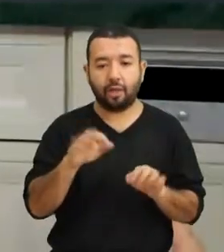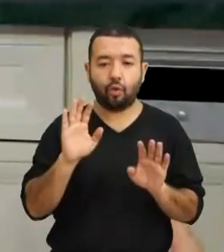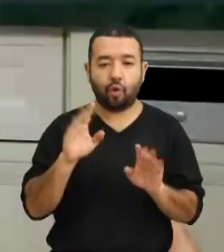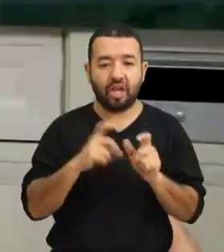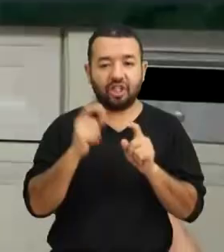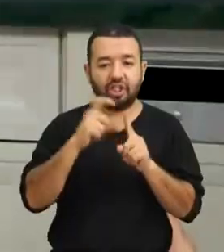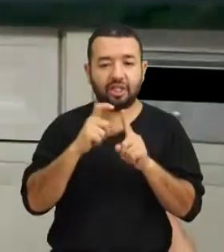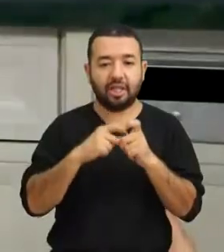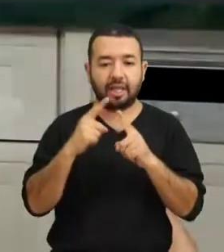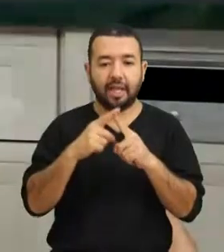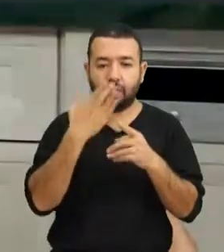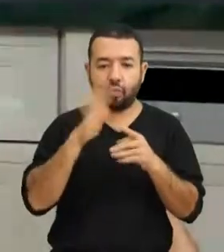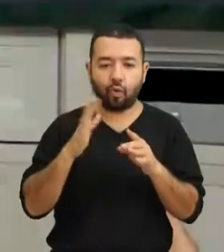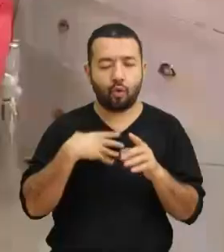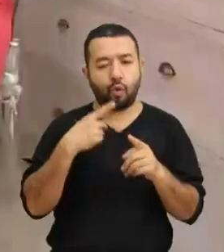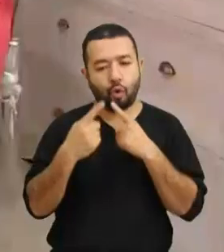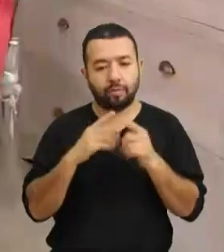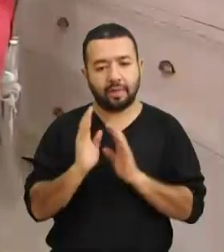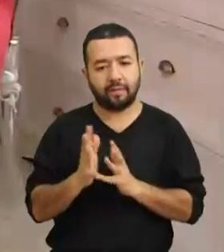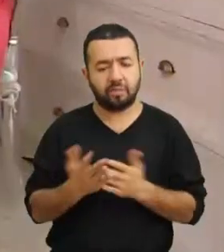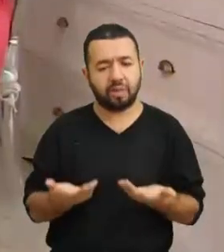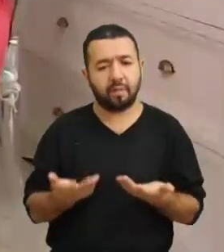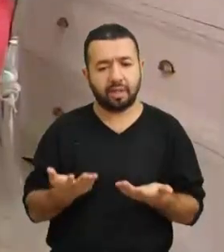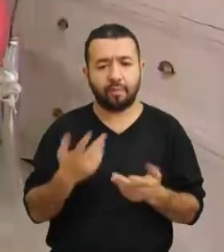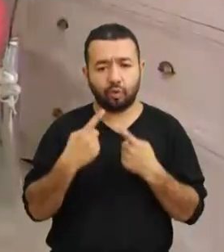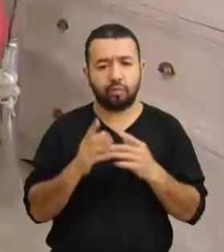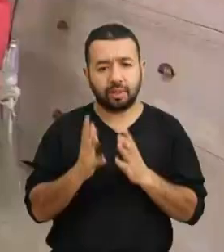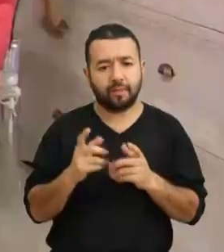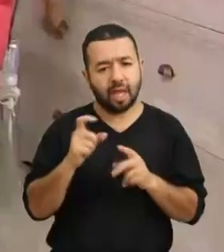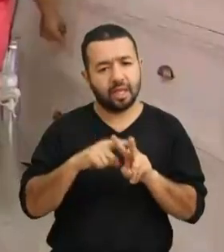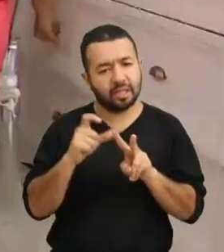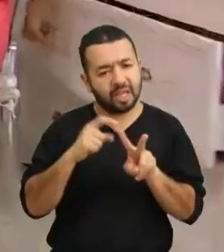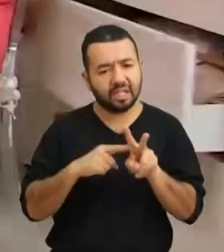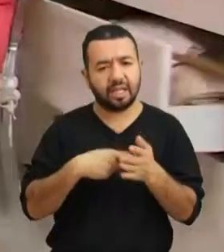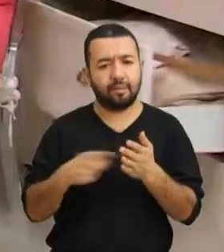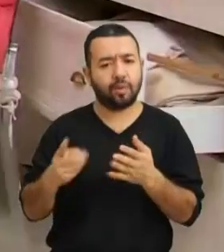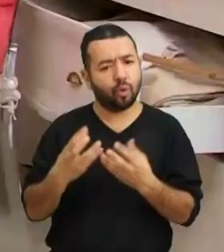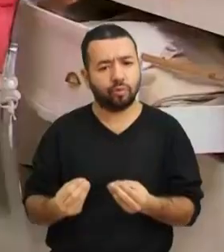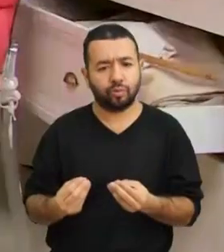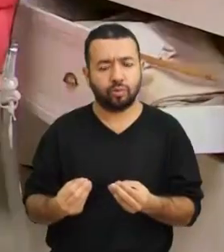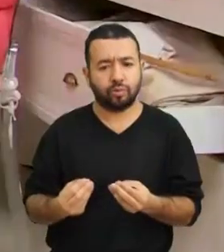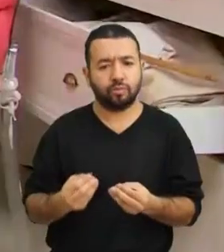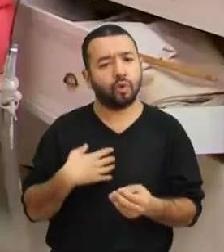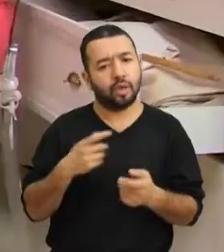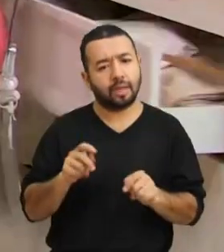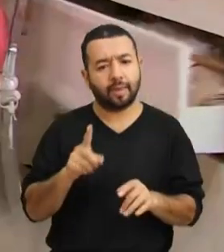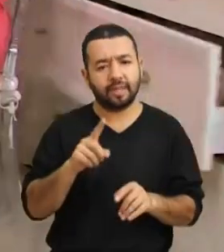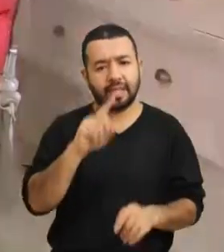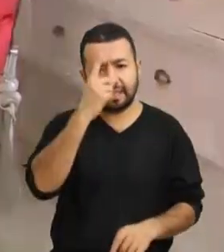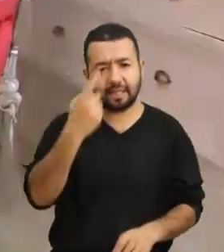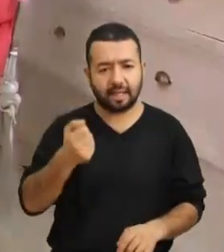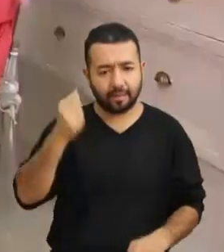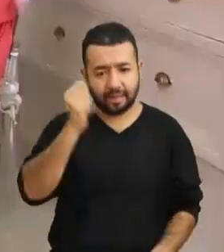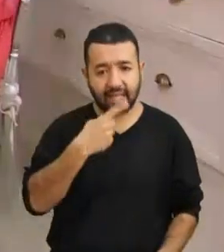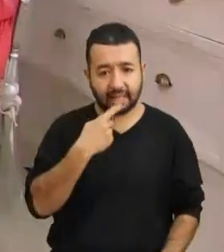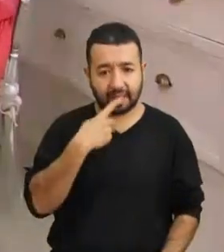Ama şiddet yok. Müzakereye devam edelim. Tabii canım devam edelim. Tamam cacık yapma. Tamam. Diyelim cacık yapmadım. Yok yok yapmadık. Sen sadece